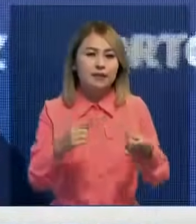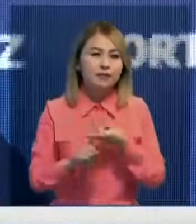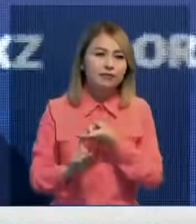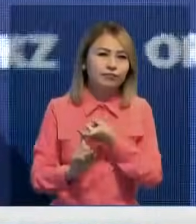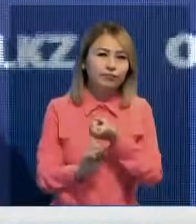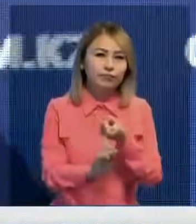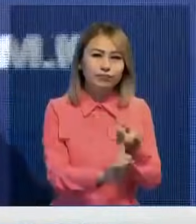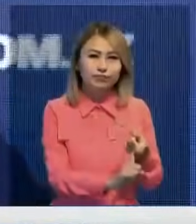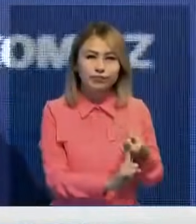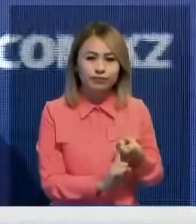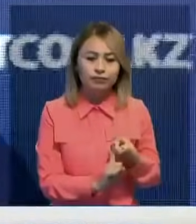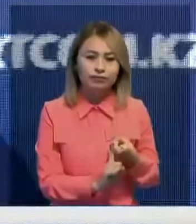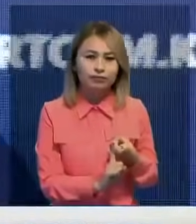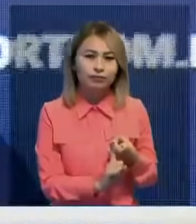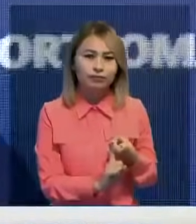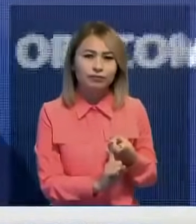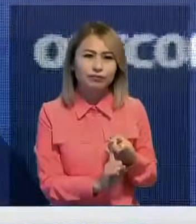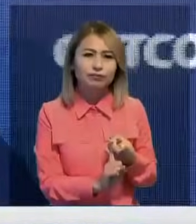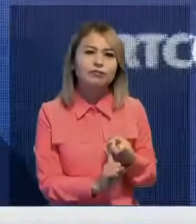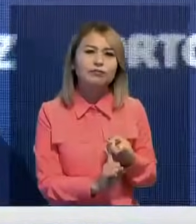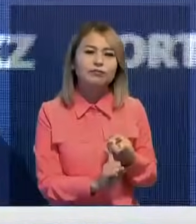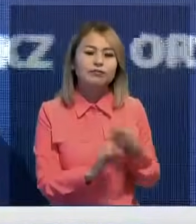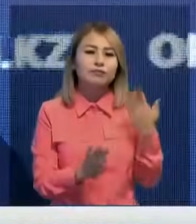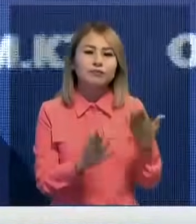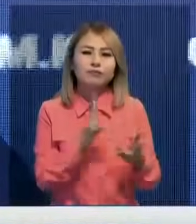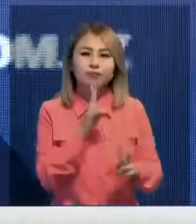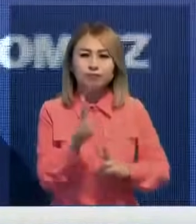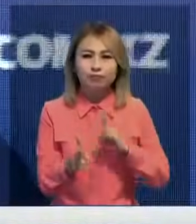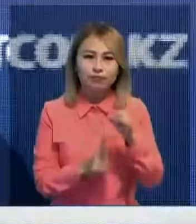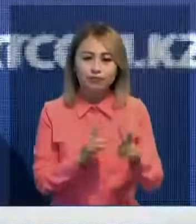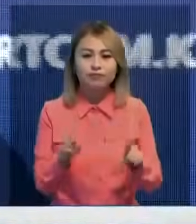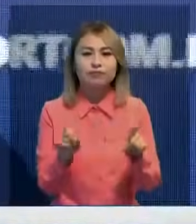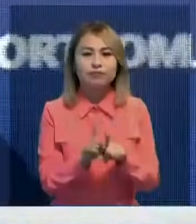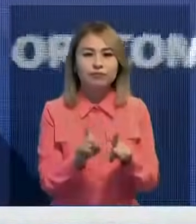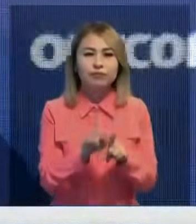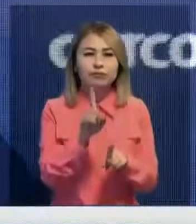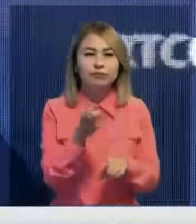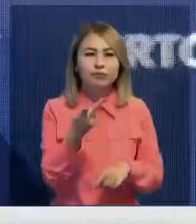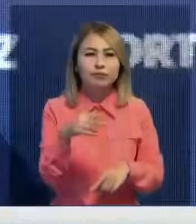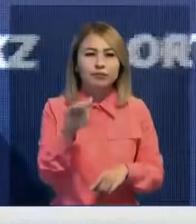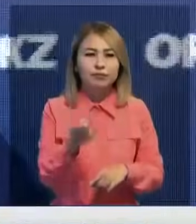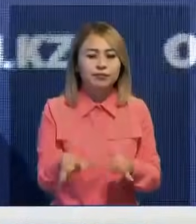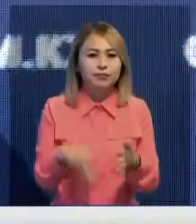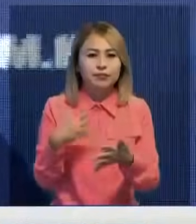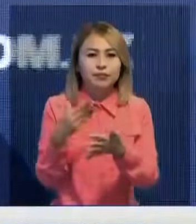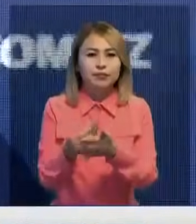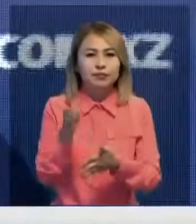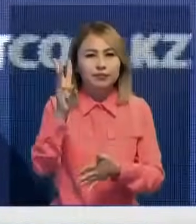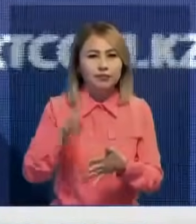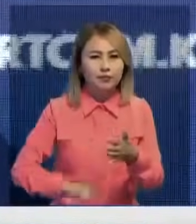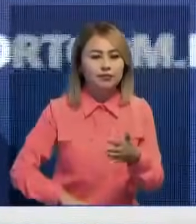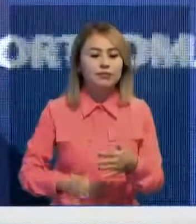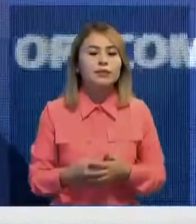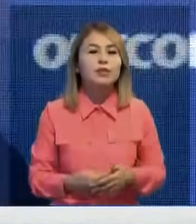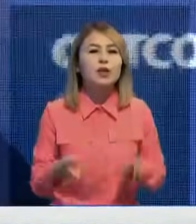жаңағыдай вирустармен жұғу нәтижесінде жәбірленуші болып танылған адамдарға оларға 120 000 теңге көлемінде өтемақы